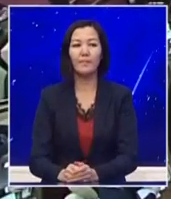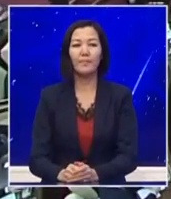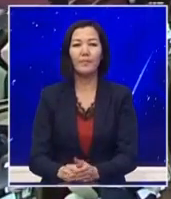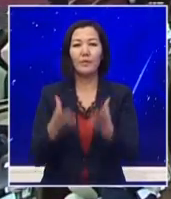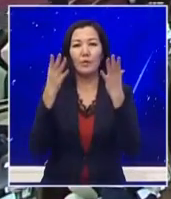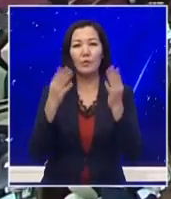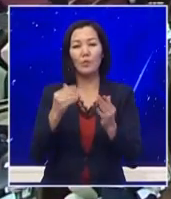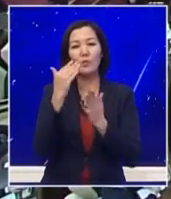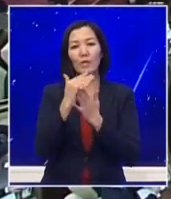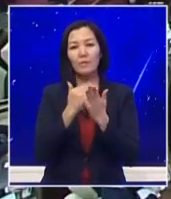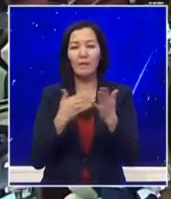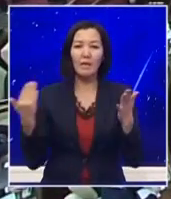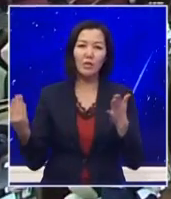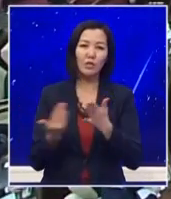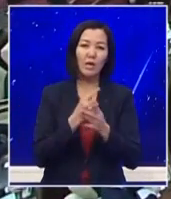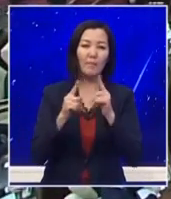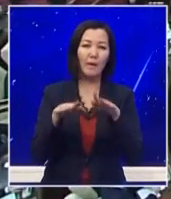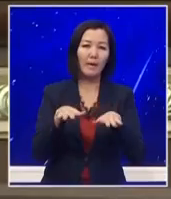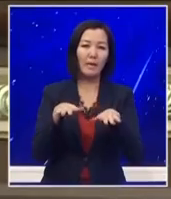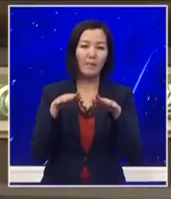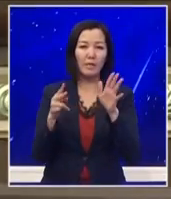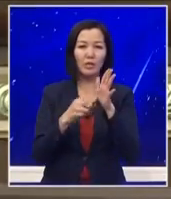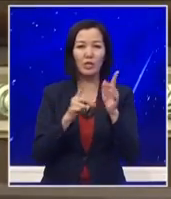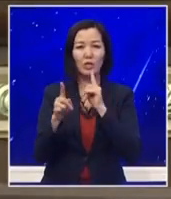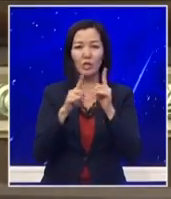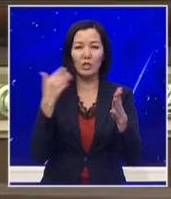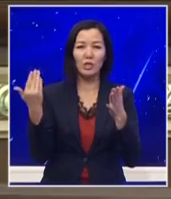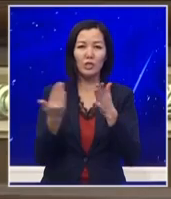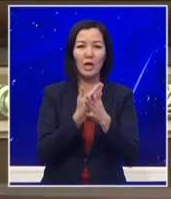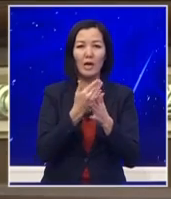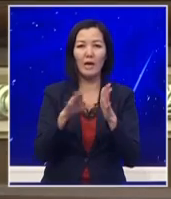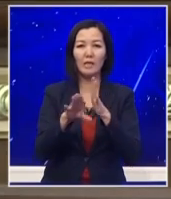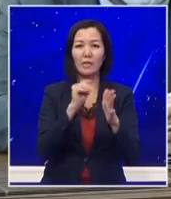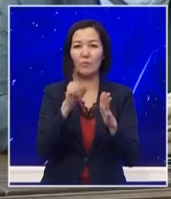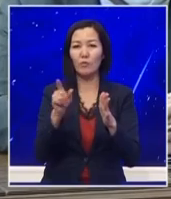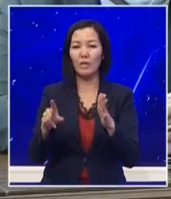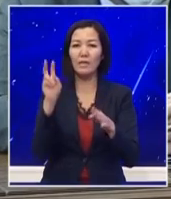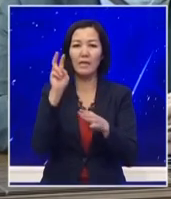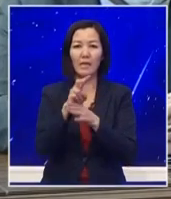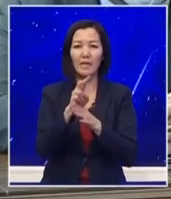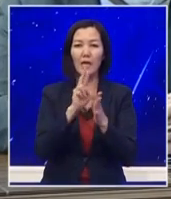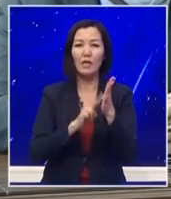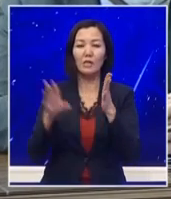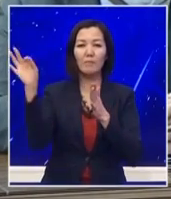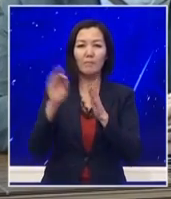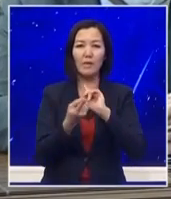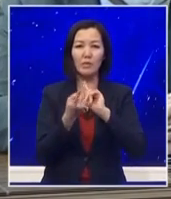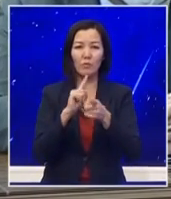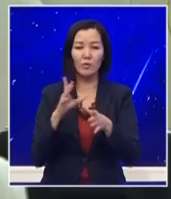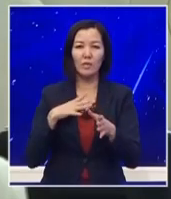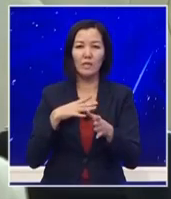Күнтізбелік жаңа жылмен бірге парламенттің 7-ші шақырылымына жаңа депутаттар келді. Бұрынғы құрамның 70% өзгерген.